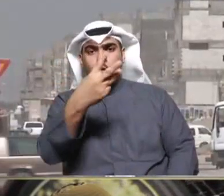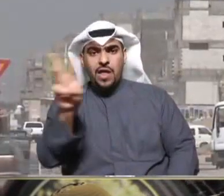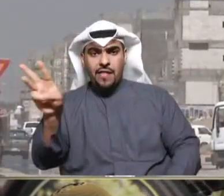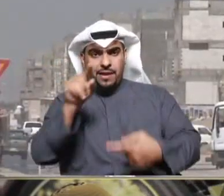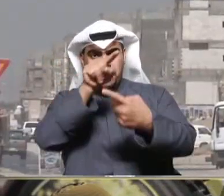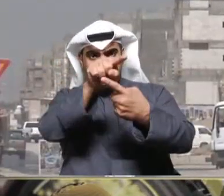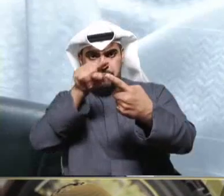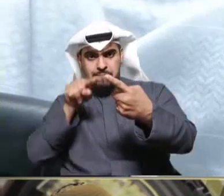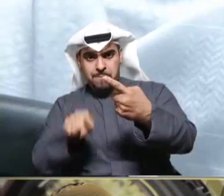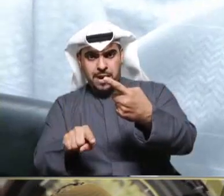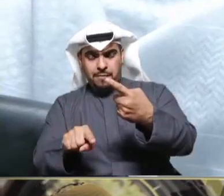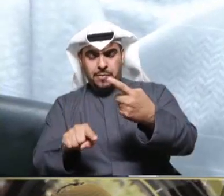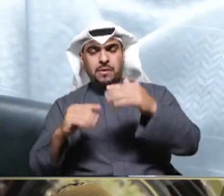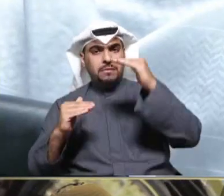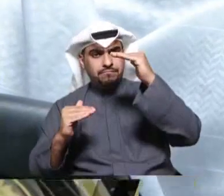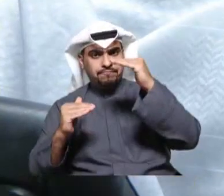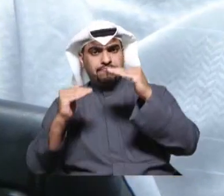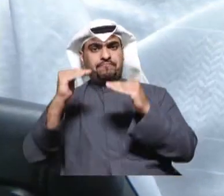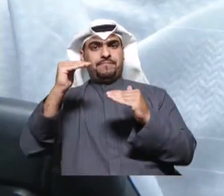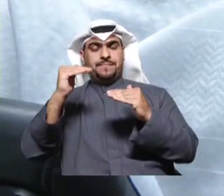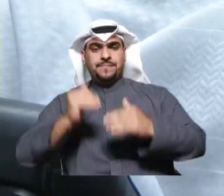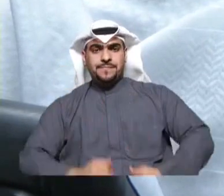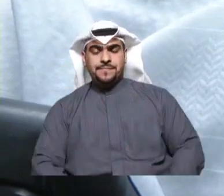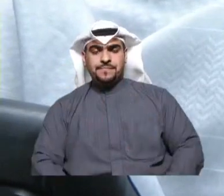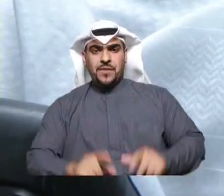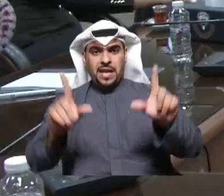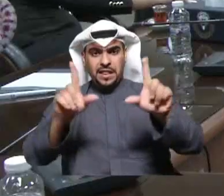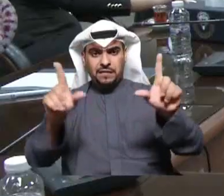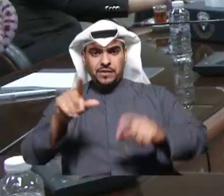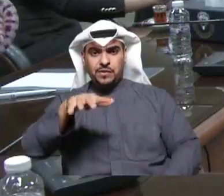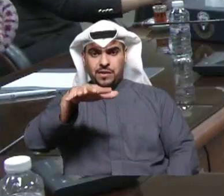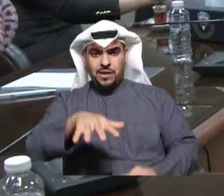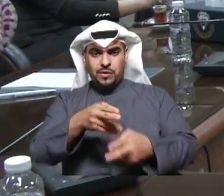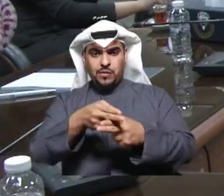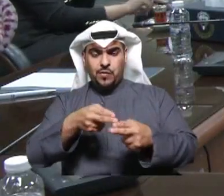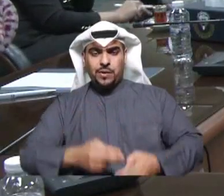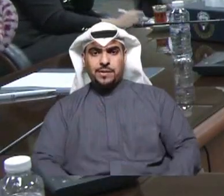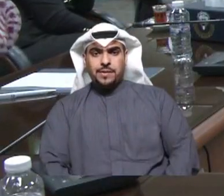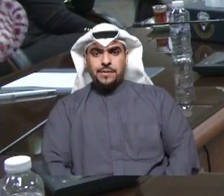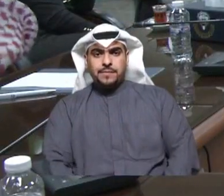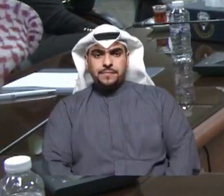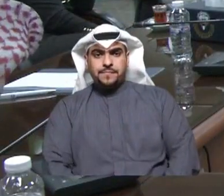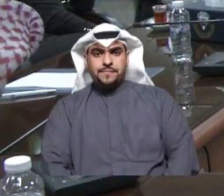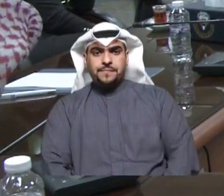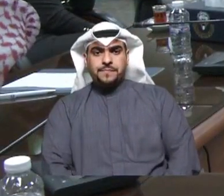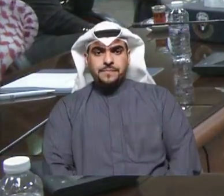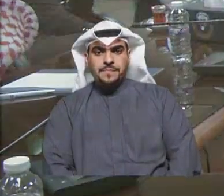36%، أي بنسب متقدمة. لما أبو علاوي، تلفزيون دولة الكويت.